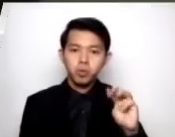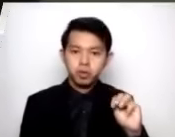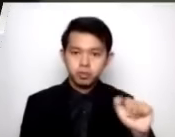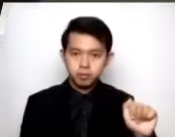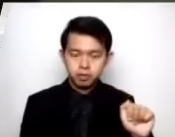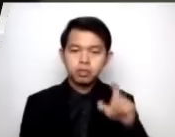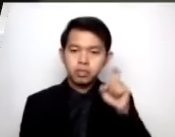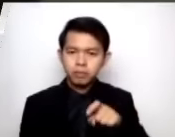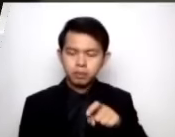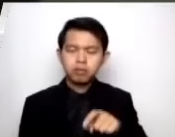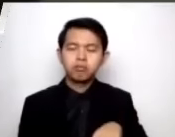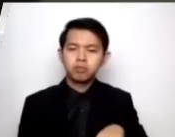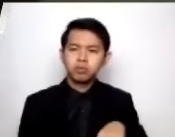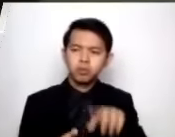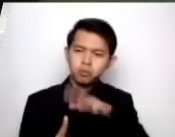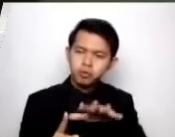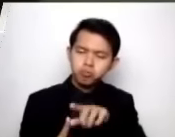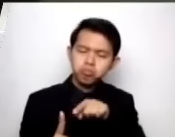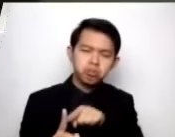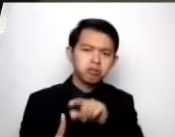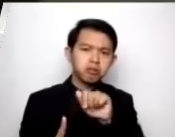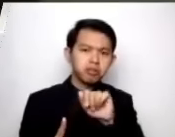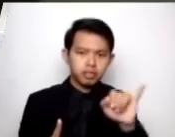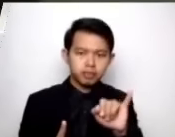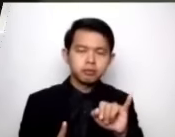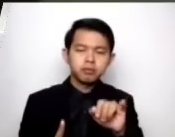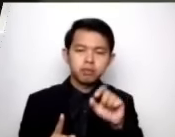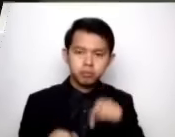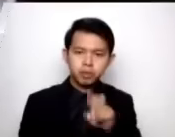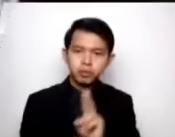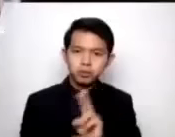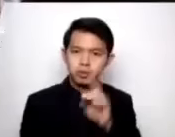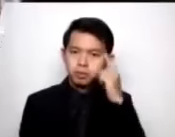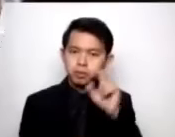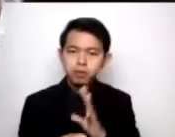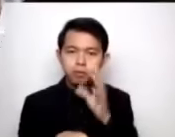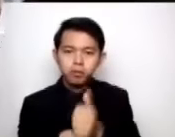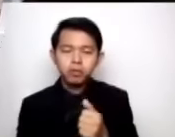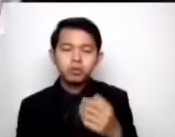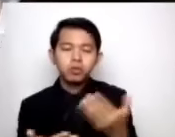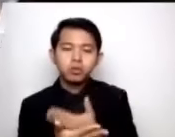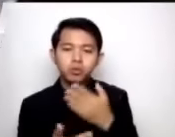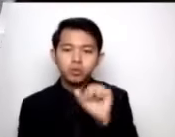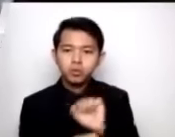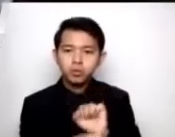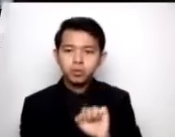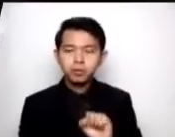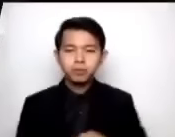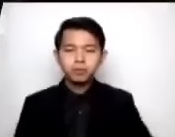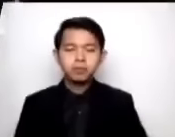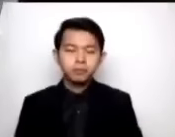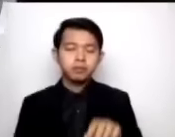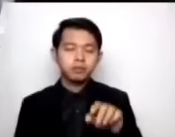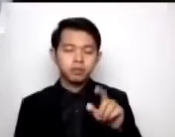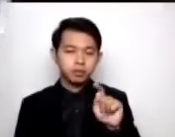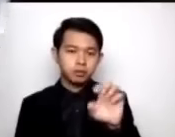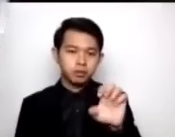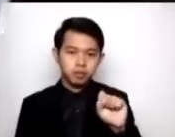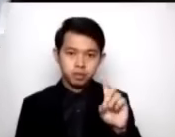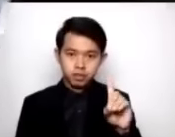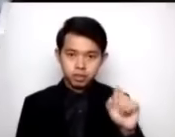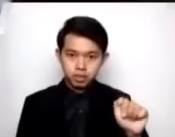bilang pagkakataon para makabuo ng iba pang uri ng trabaho. TESDA, which is an attached agency of the Department of Labor and